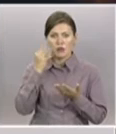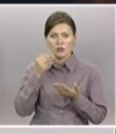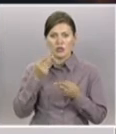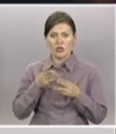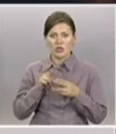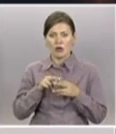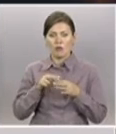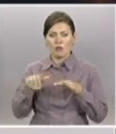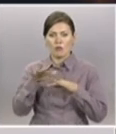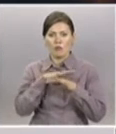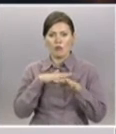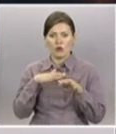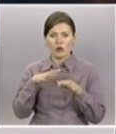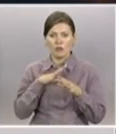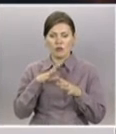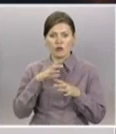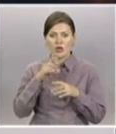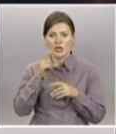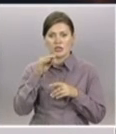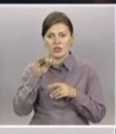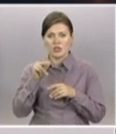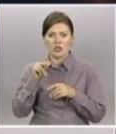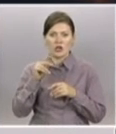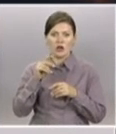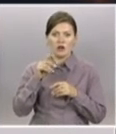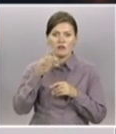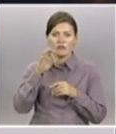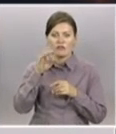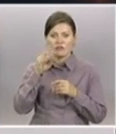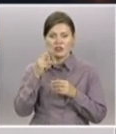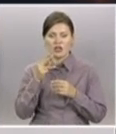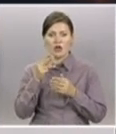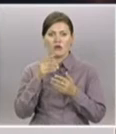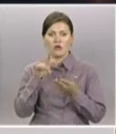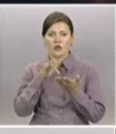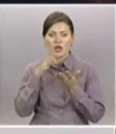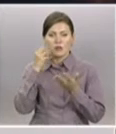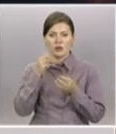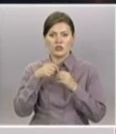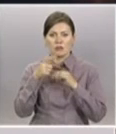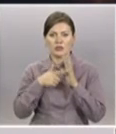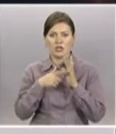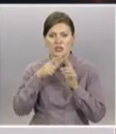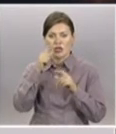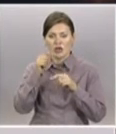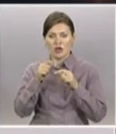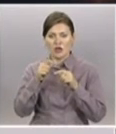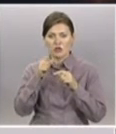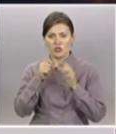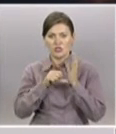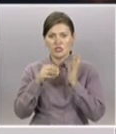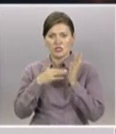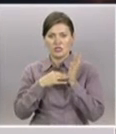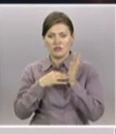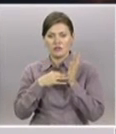это полиэтническое и поликонфессиональное государство. В городе Алматы зарегистрировано 17 конфессий,